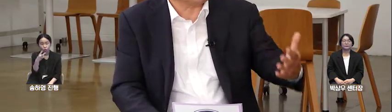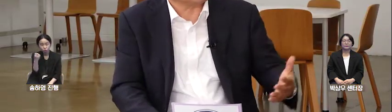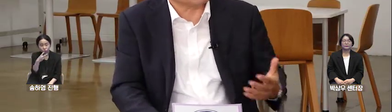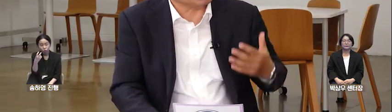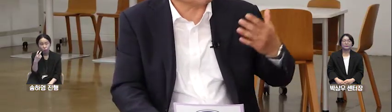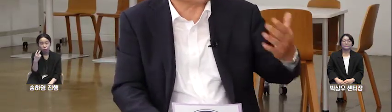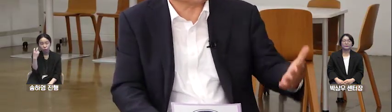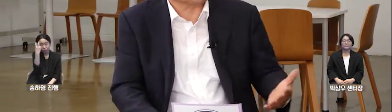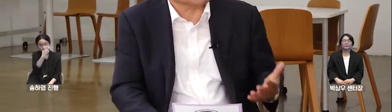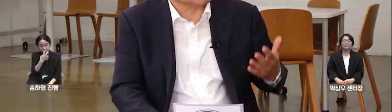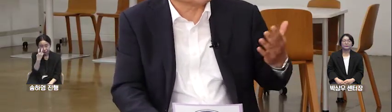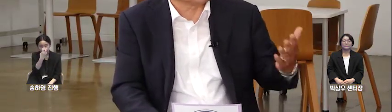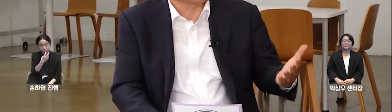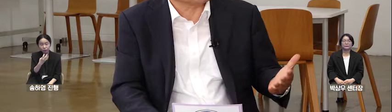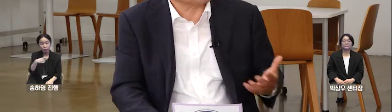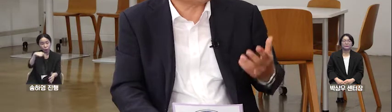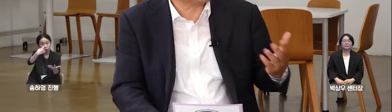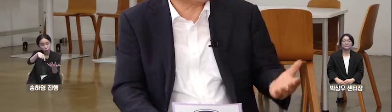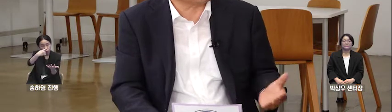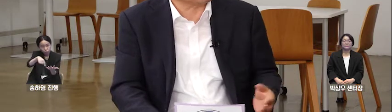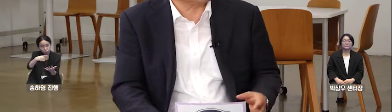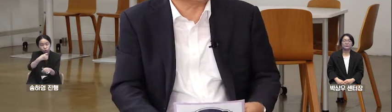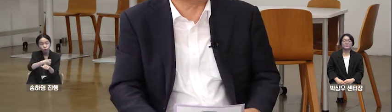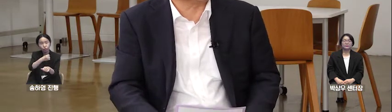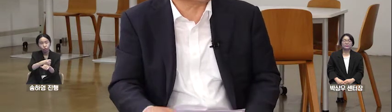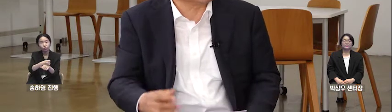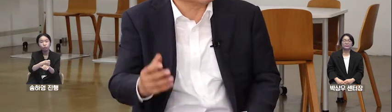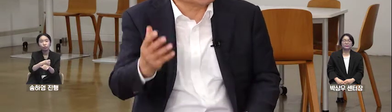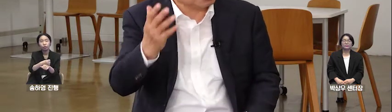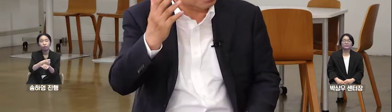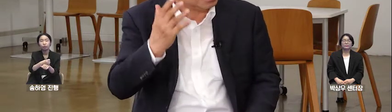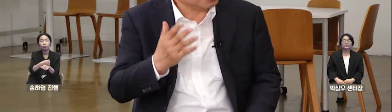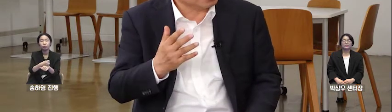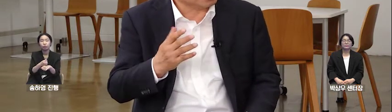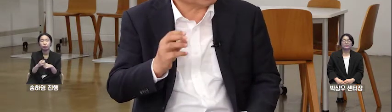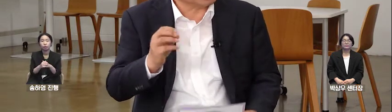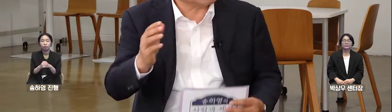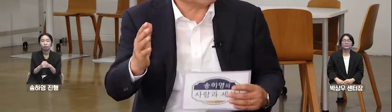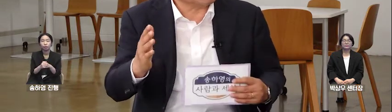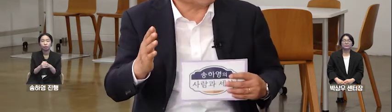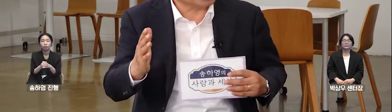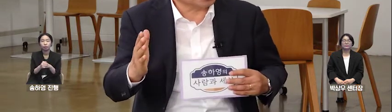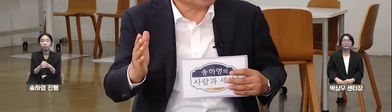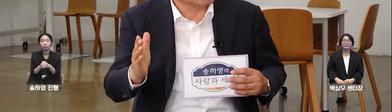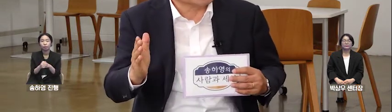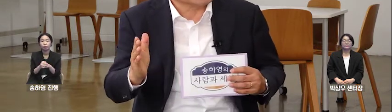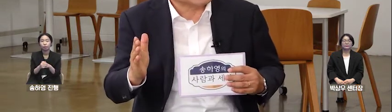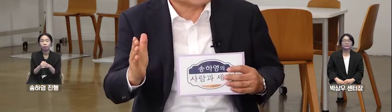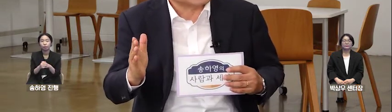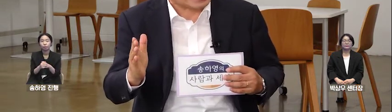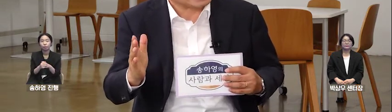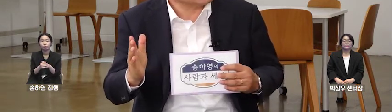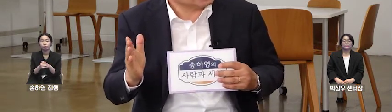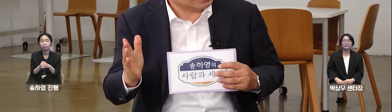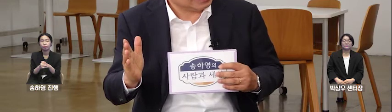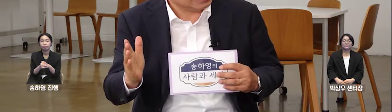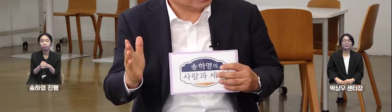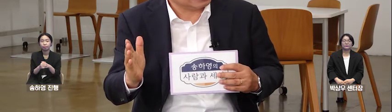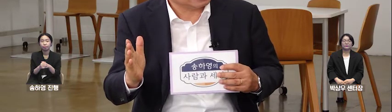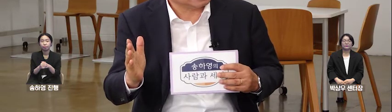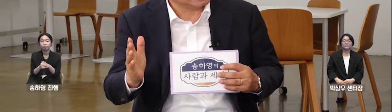수시로 정기적으로 교육도 시키고 이러면서 아까 같이 좀 이렇게